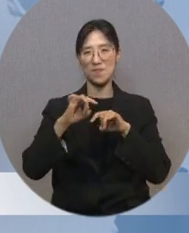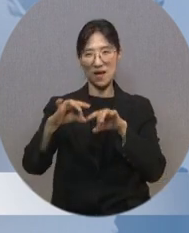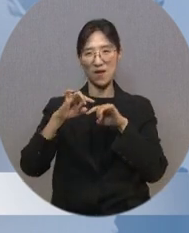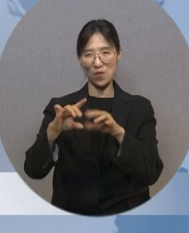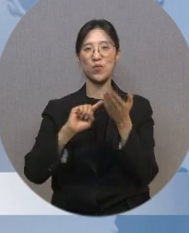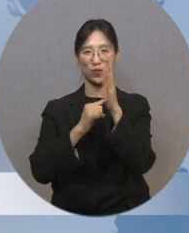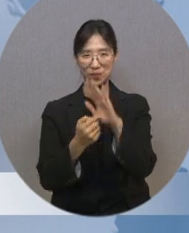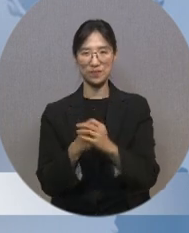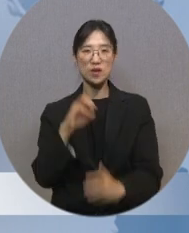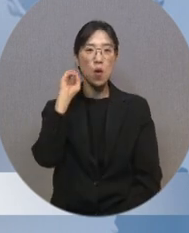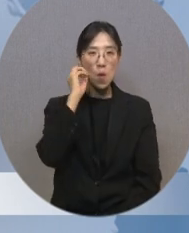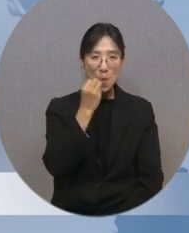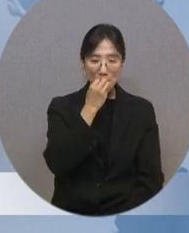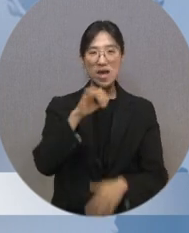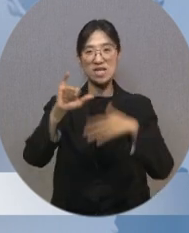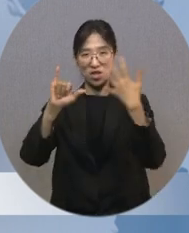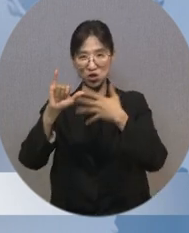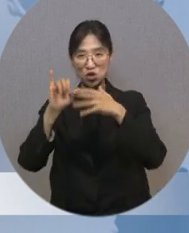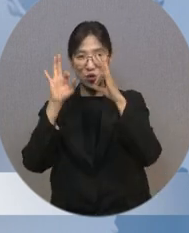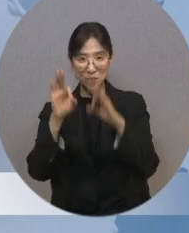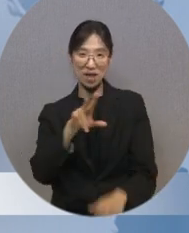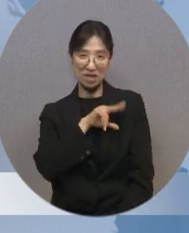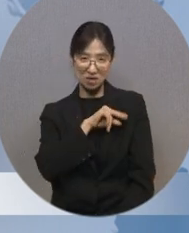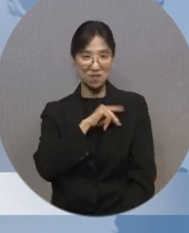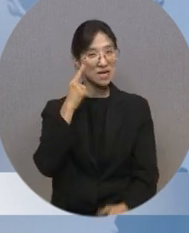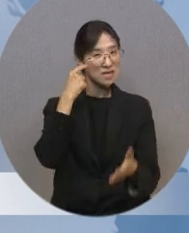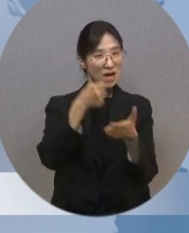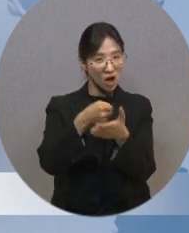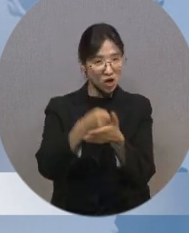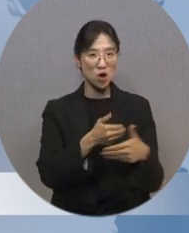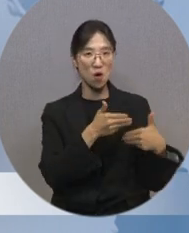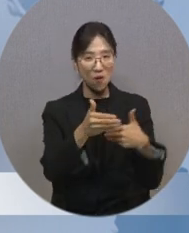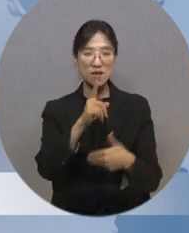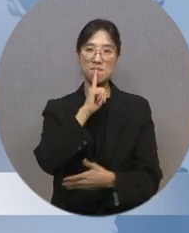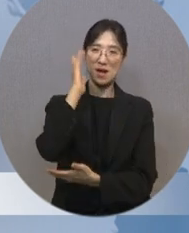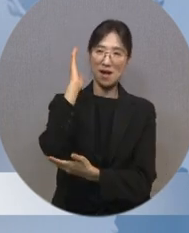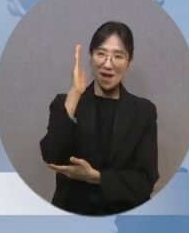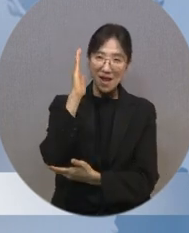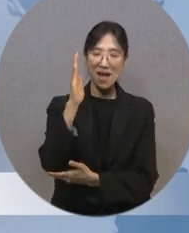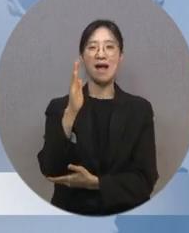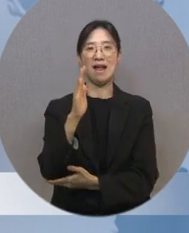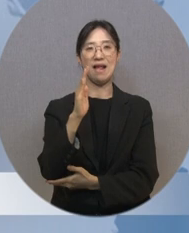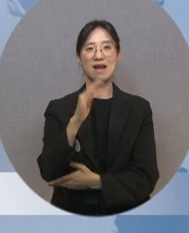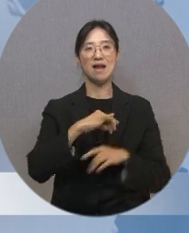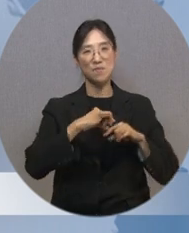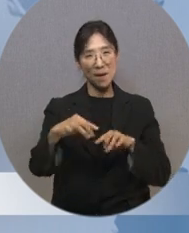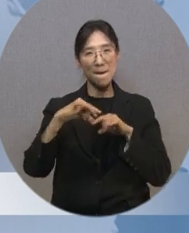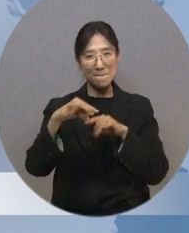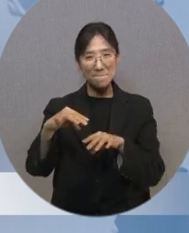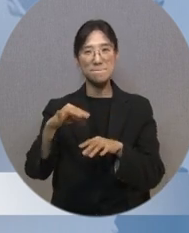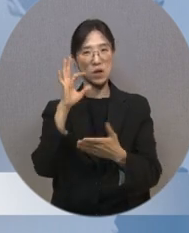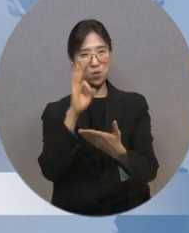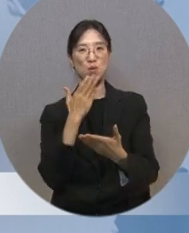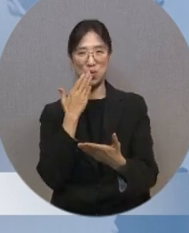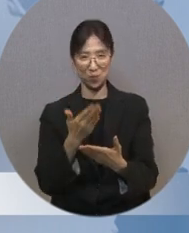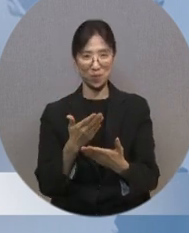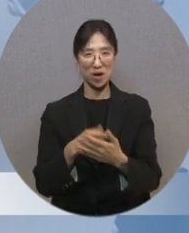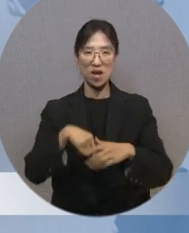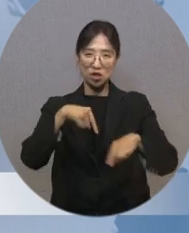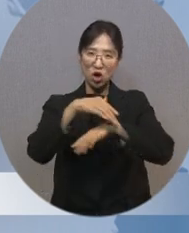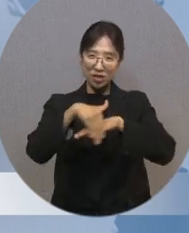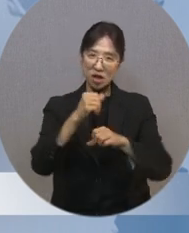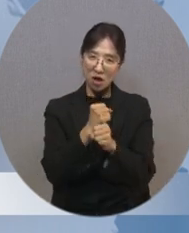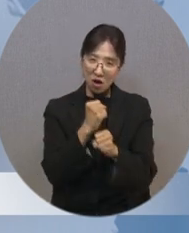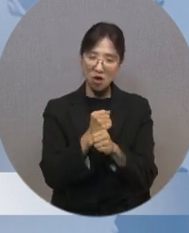누구나 홈페이지와 유튜브를 통해 의원들의 의사결정 과정과 발언을 실시간으로 시청할 수 있어 정책 형성